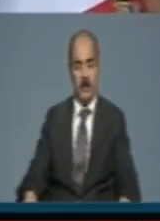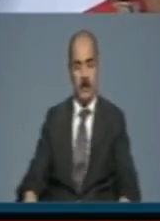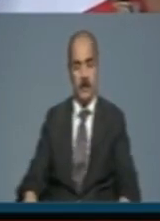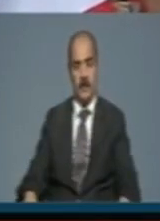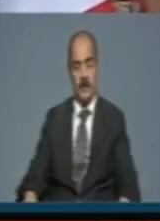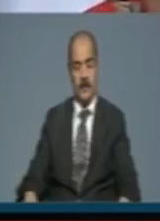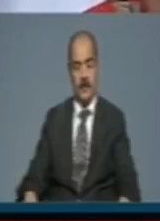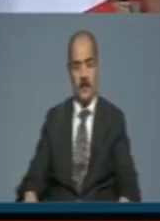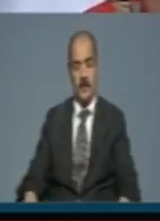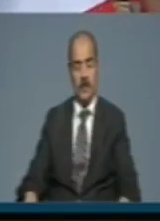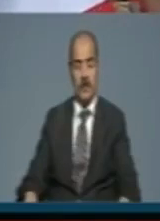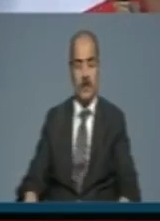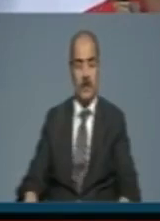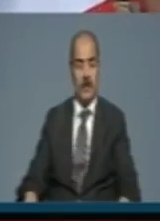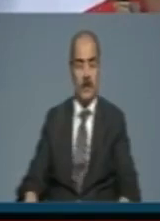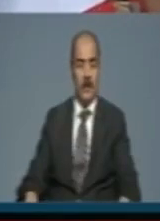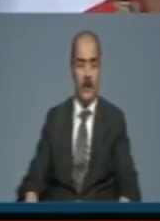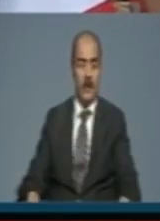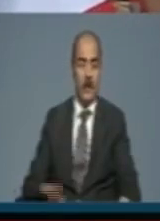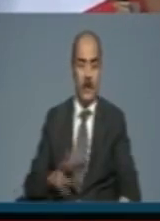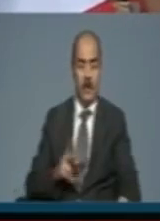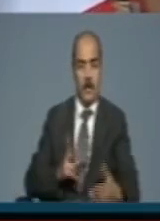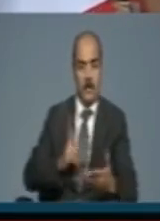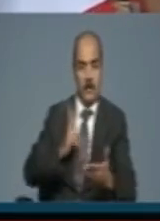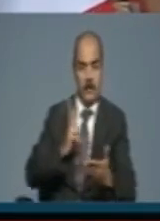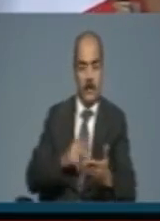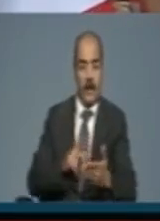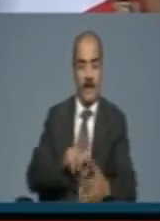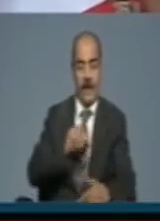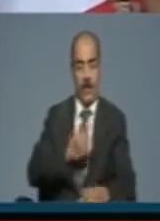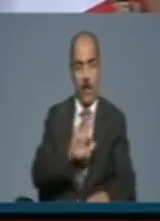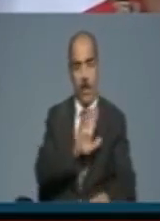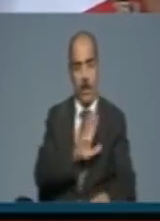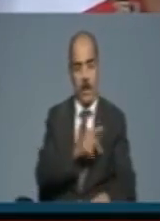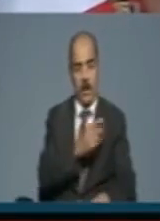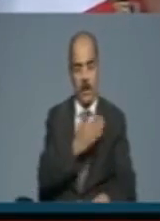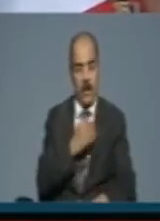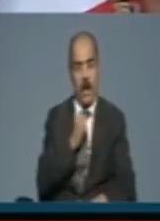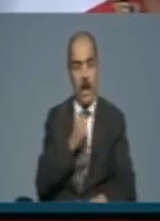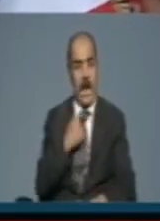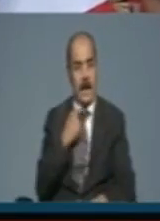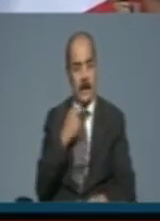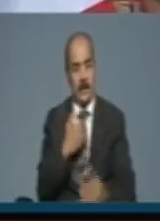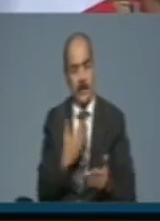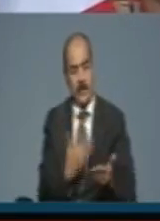أعتقد أيضا أن هذا القرار الخاص من الاتحاد الأوروبي ضد غزة